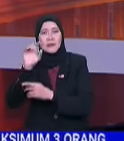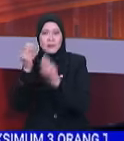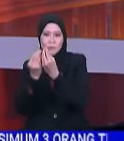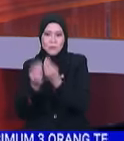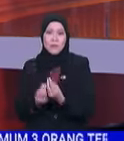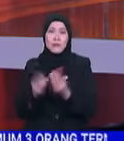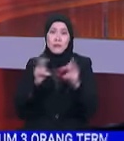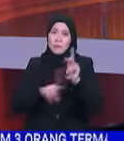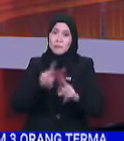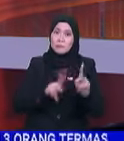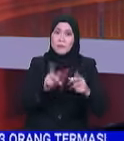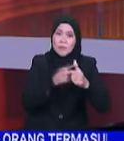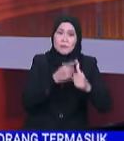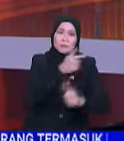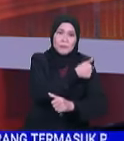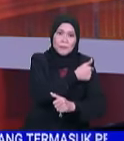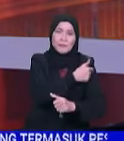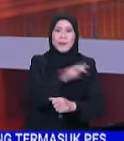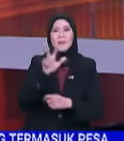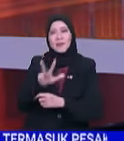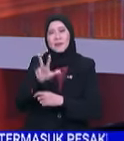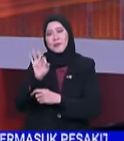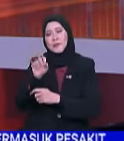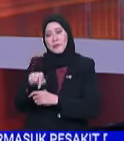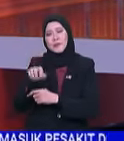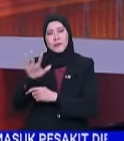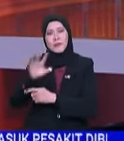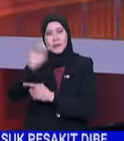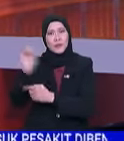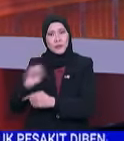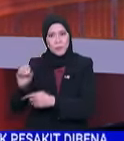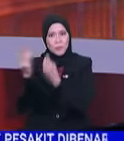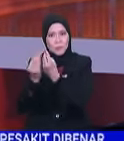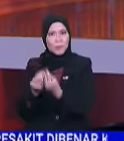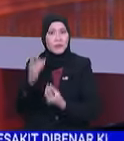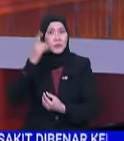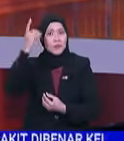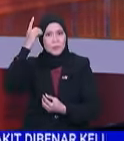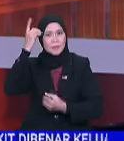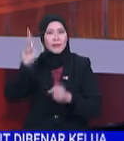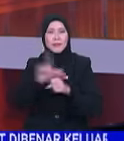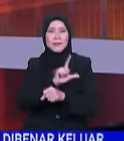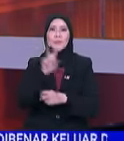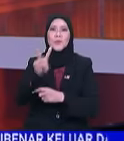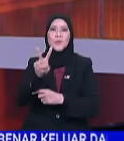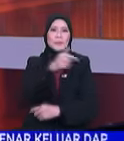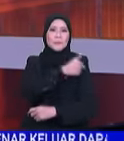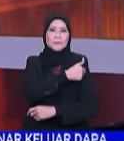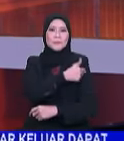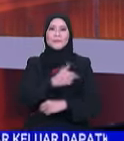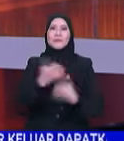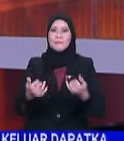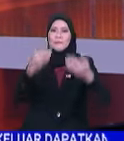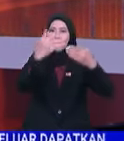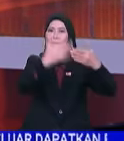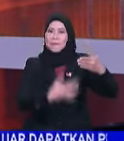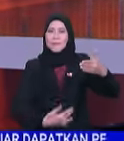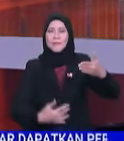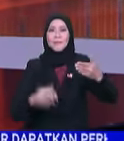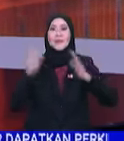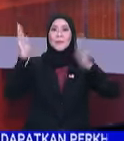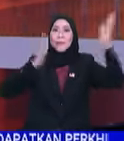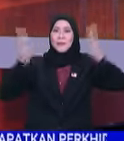telah menerima dos pertama, manakala 39.5% populasi dewasa telah melengkapkan dua dos. Berikut data harian vaksinasi